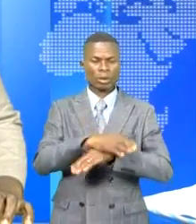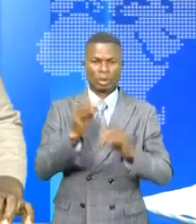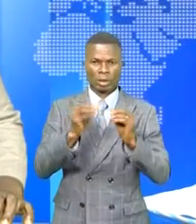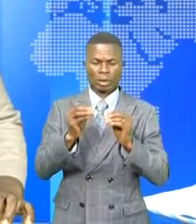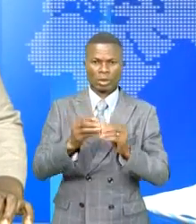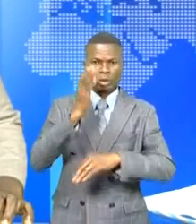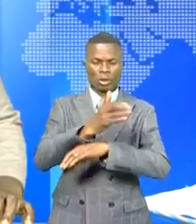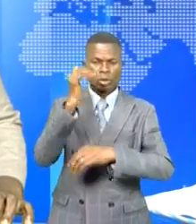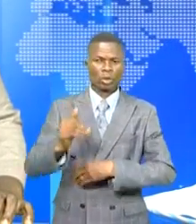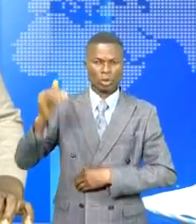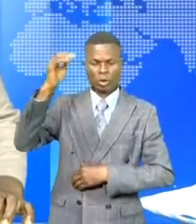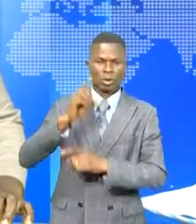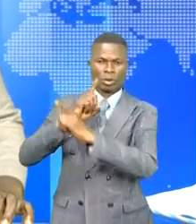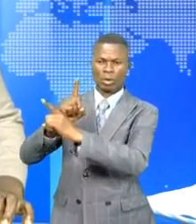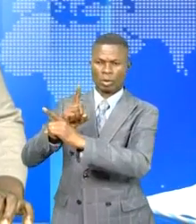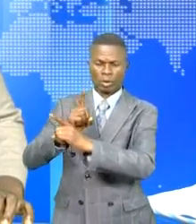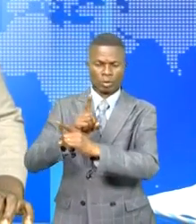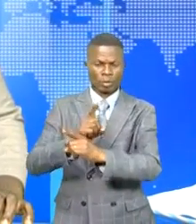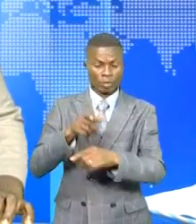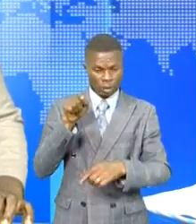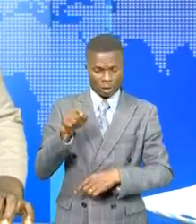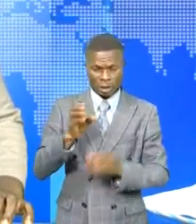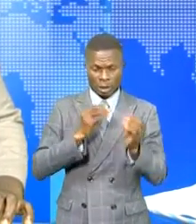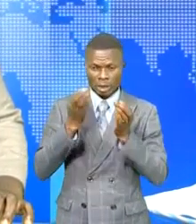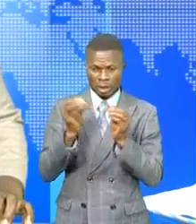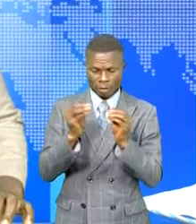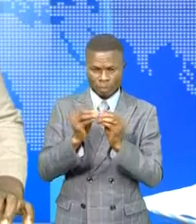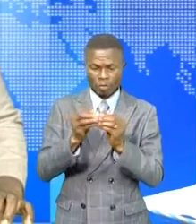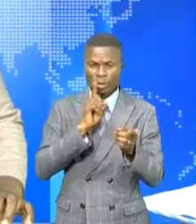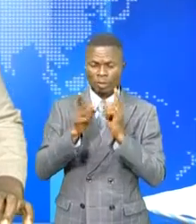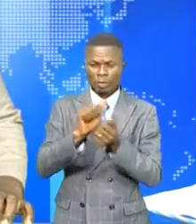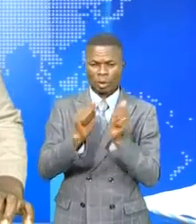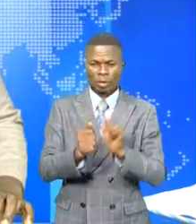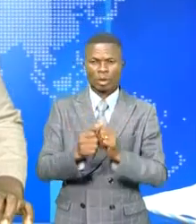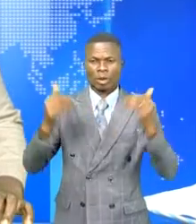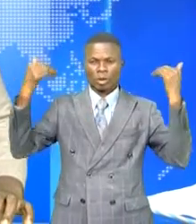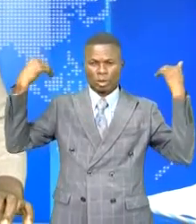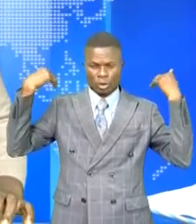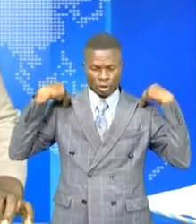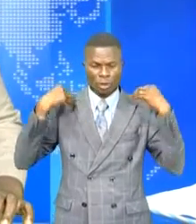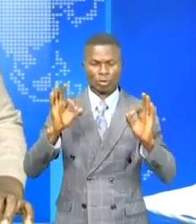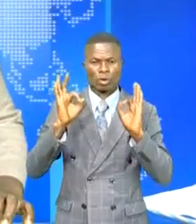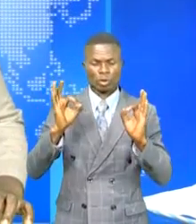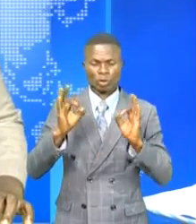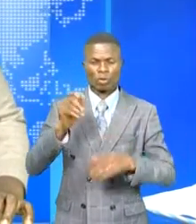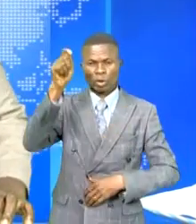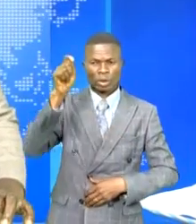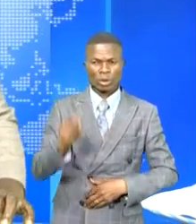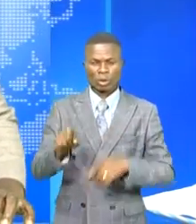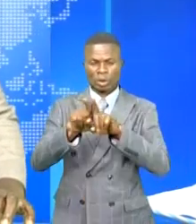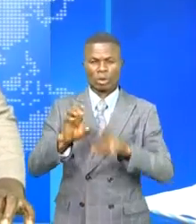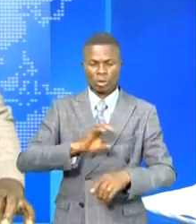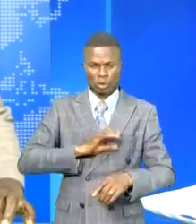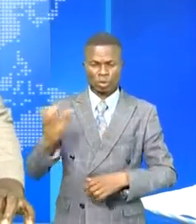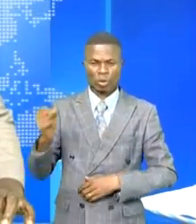Conseil supérieur de la défense au cours de laquelle des orientations ont été données aux officiers de l'armée et de la police nationale, nouvellement nommés, les